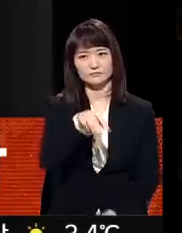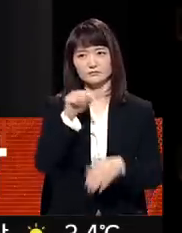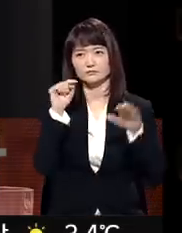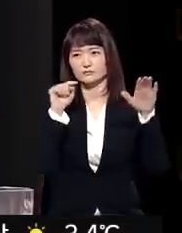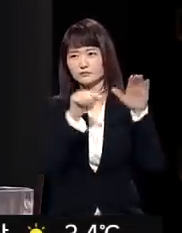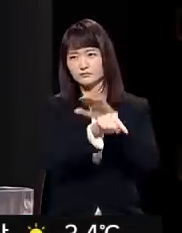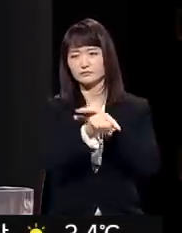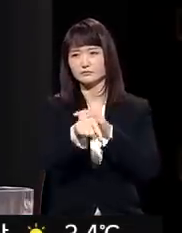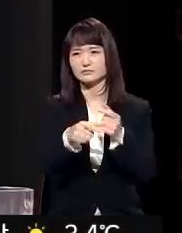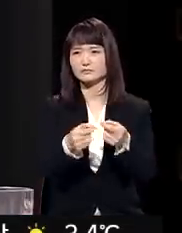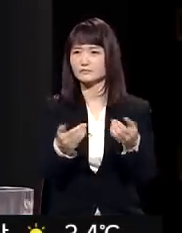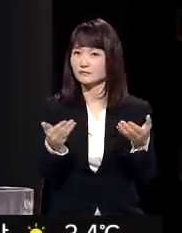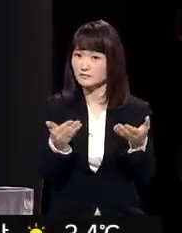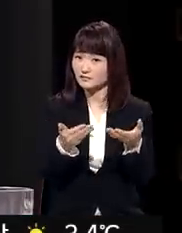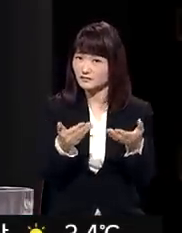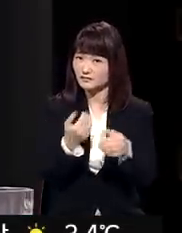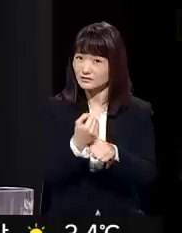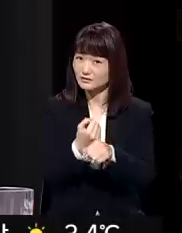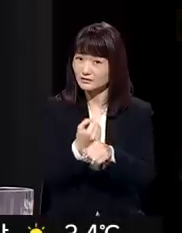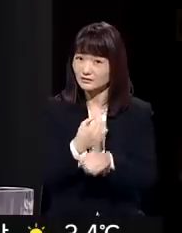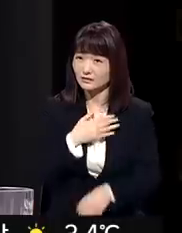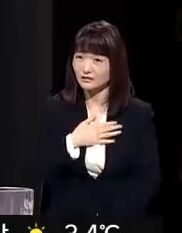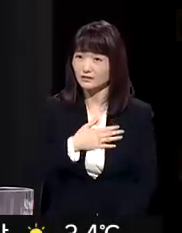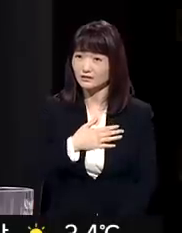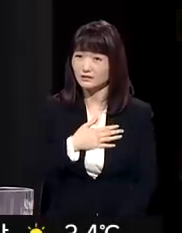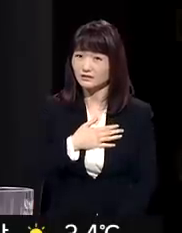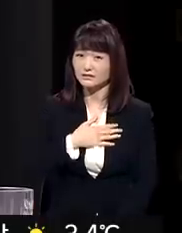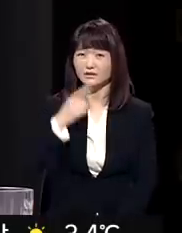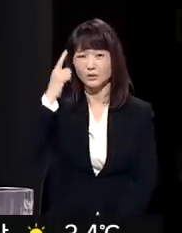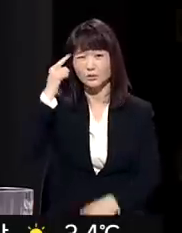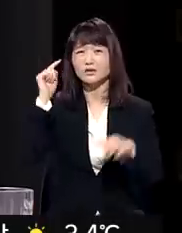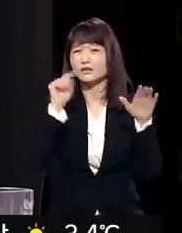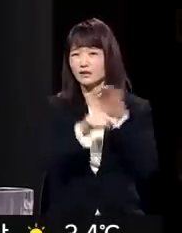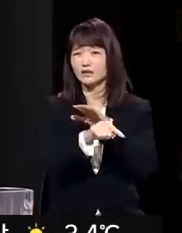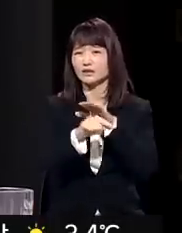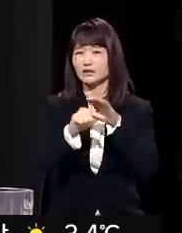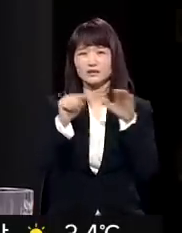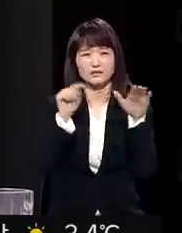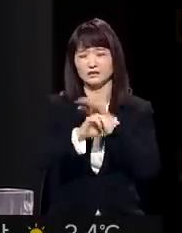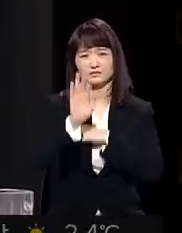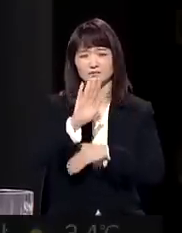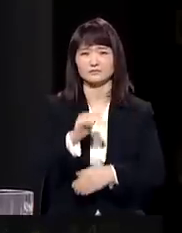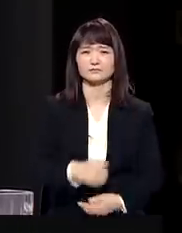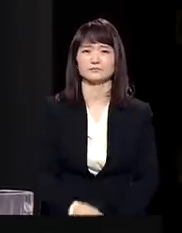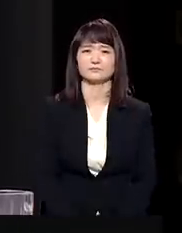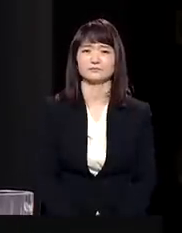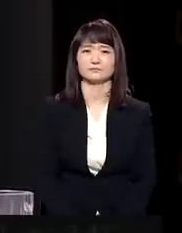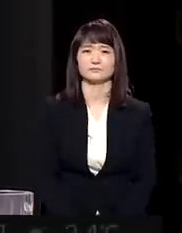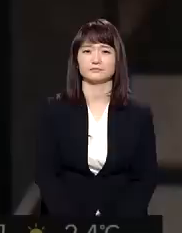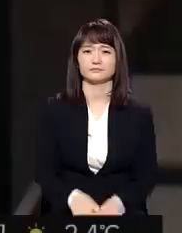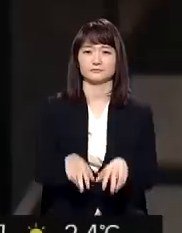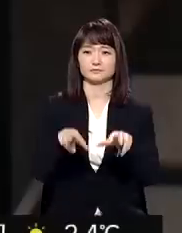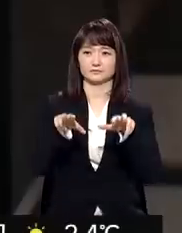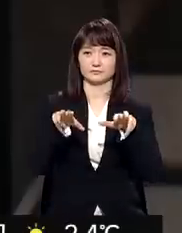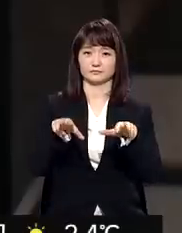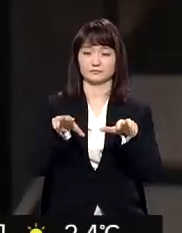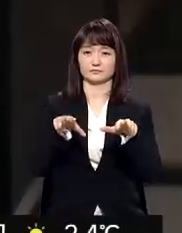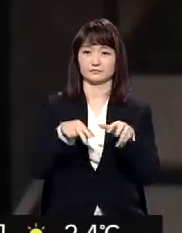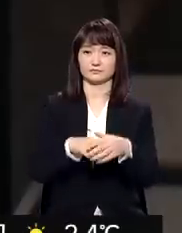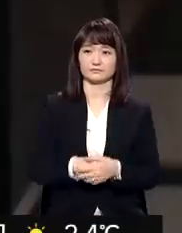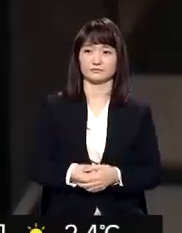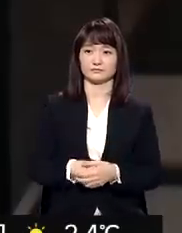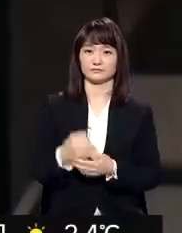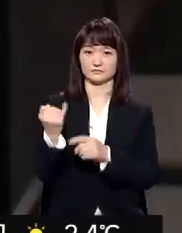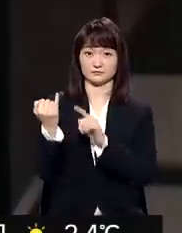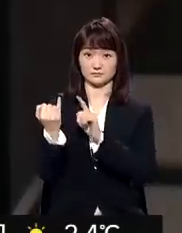이런 짓을 할 거라고 알고 있었다면 왜 갖겠습니까 지금 상황에서는 이게 뭐